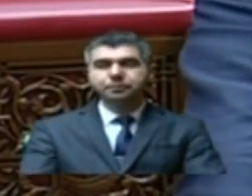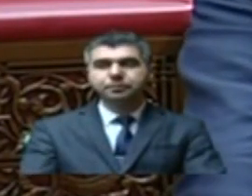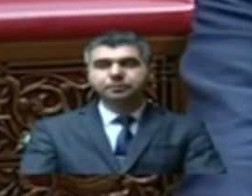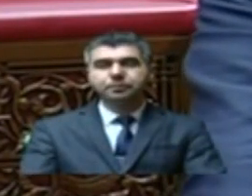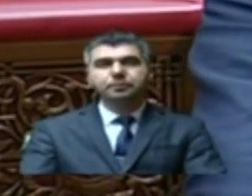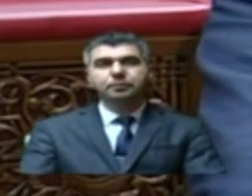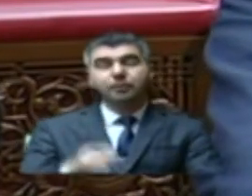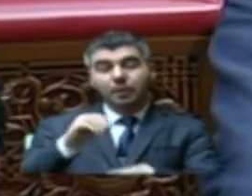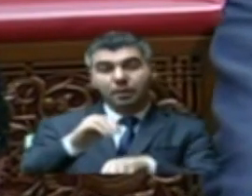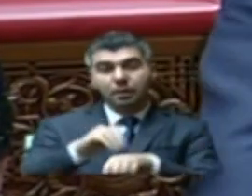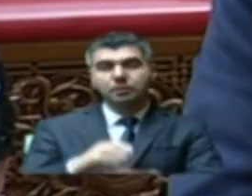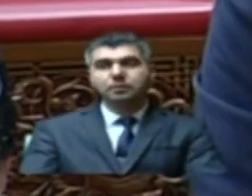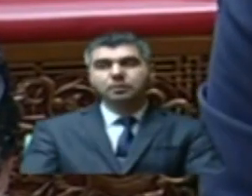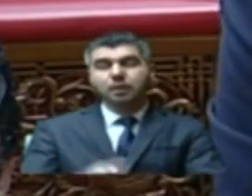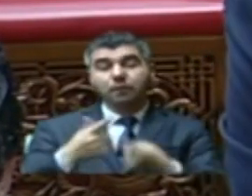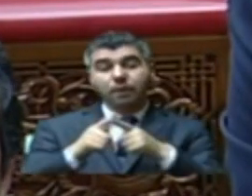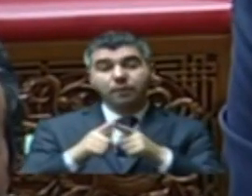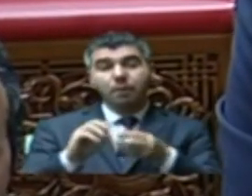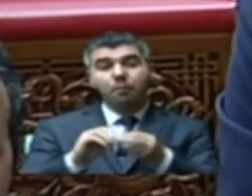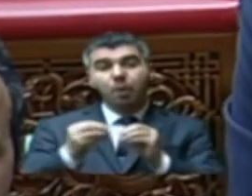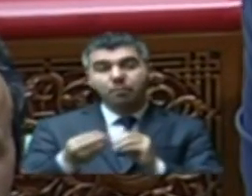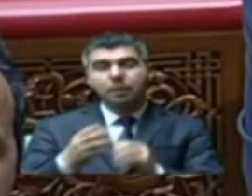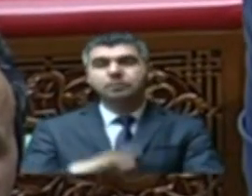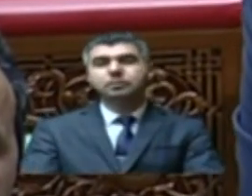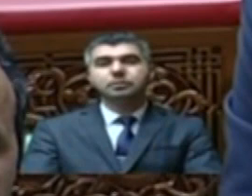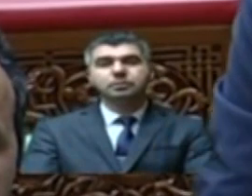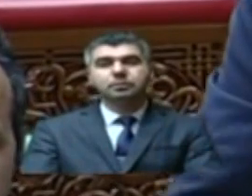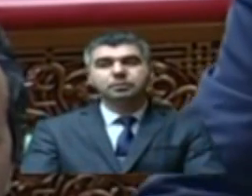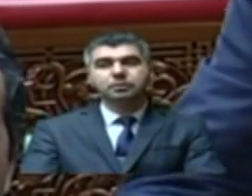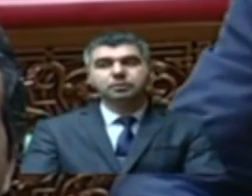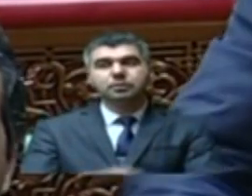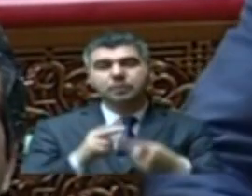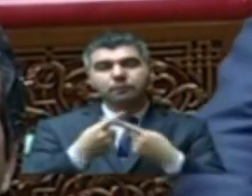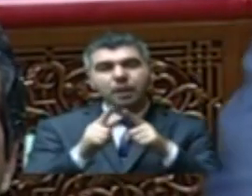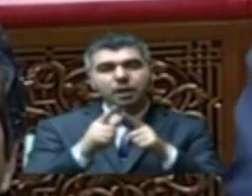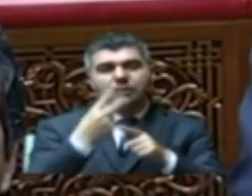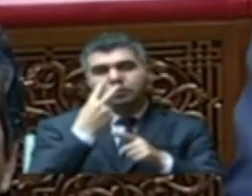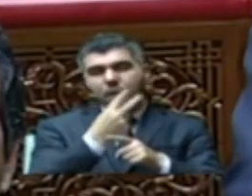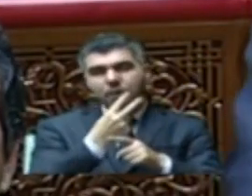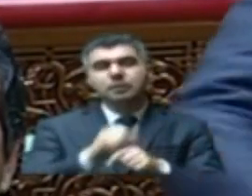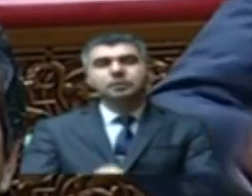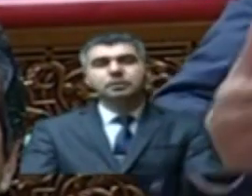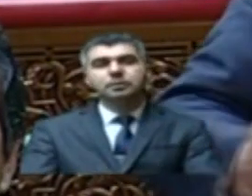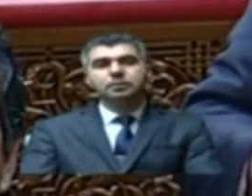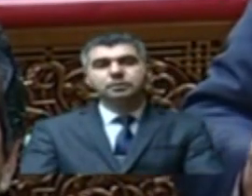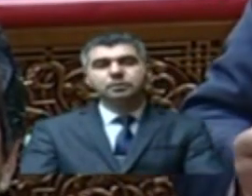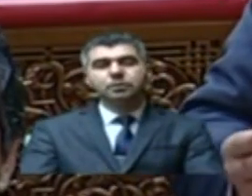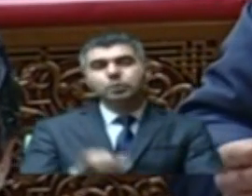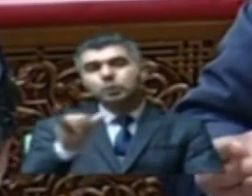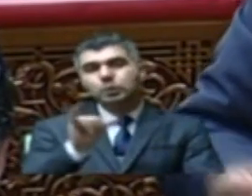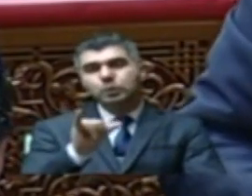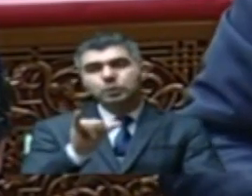والسيده الوزيره، عندنا مشاكل اخرى، خصكم تشوفوا شي شي شي كيفاش ديروا